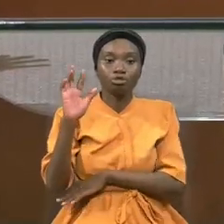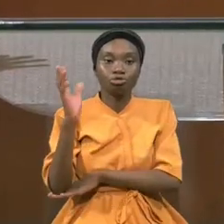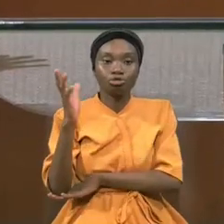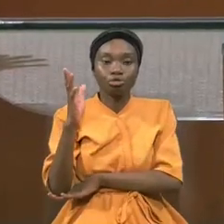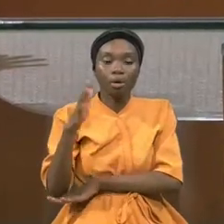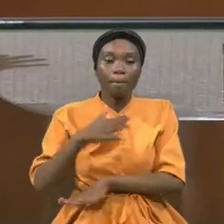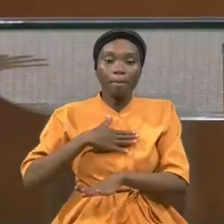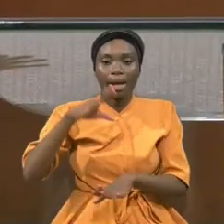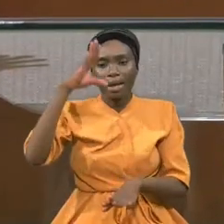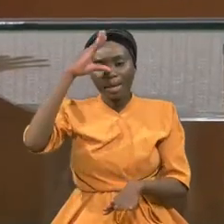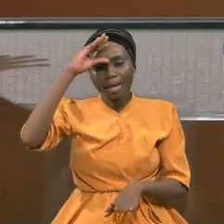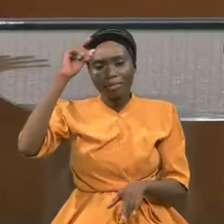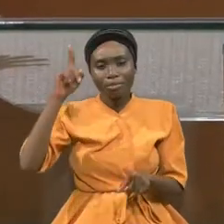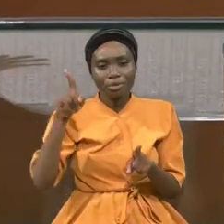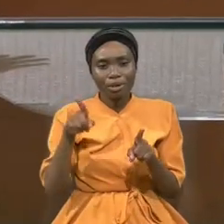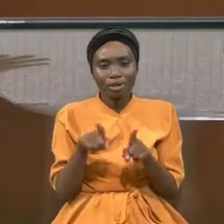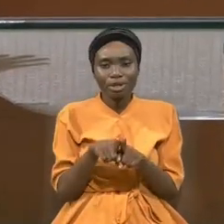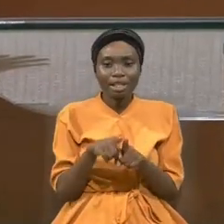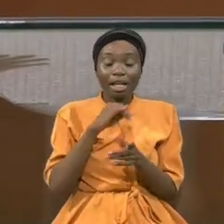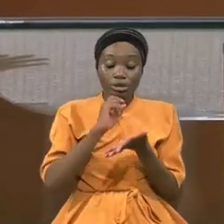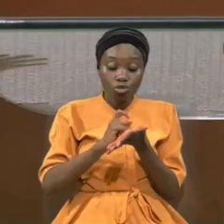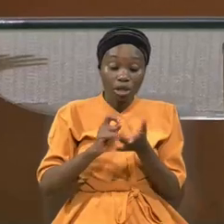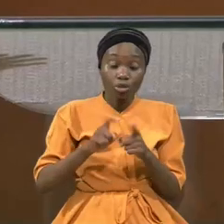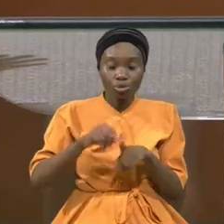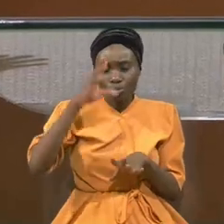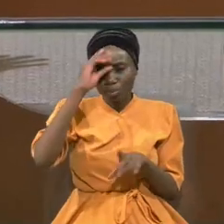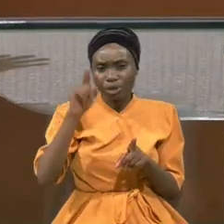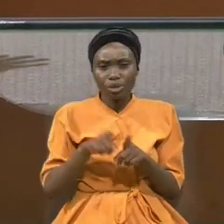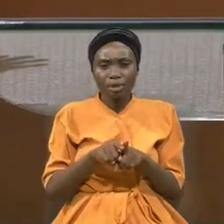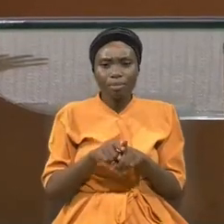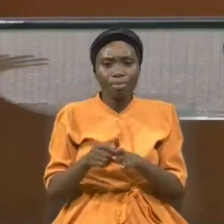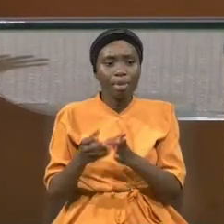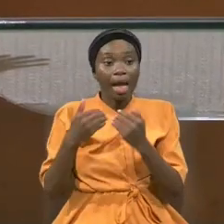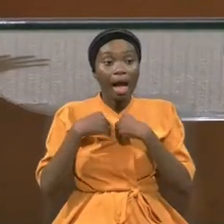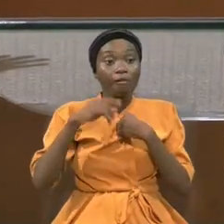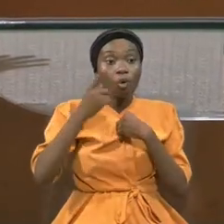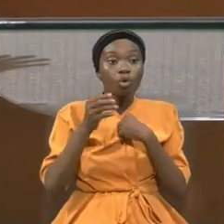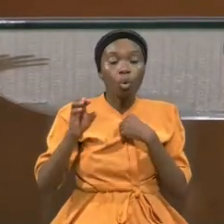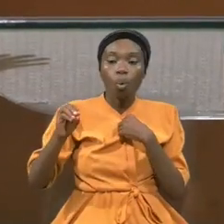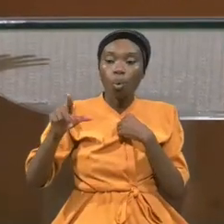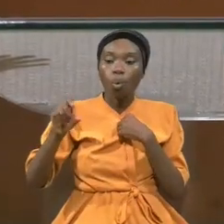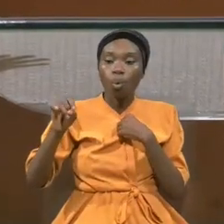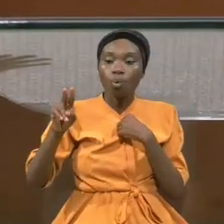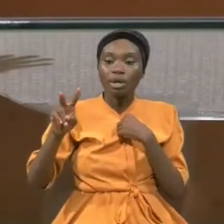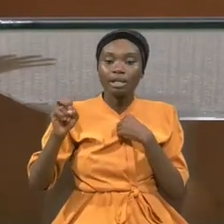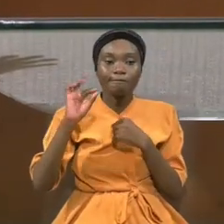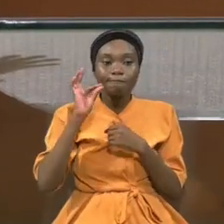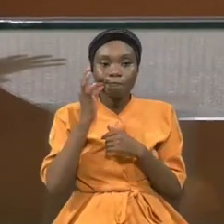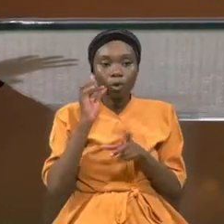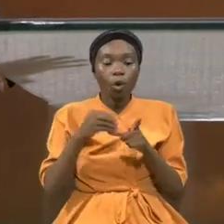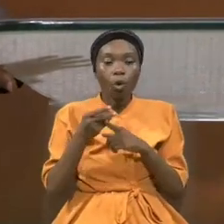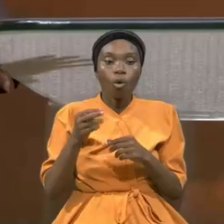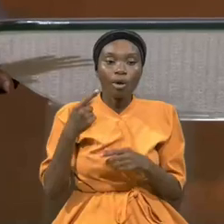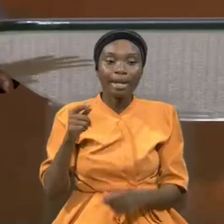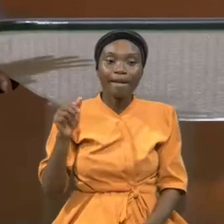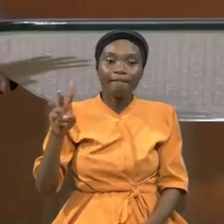Un figuier, mes frères, il écrivait aux frères, peut-il produire des olives ou une